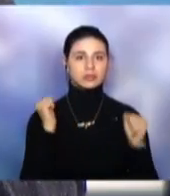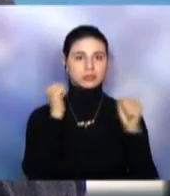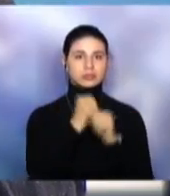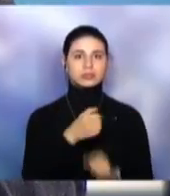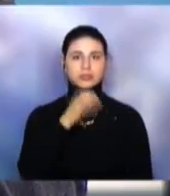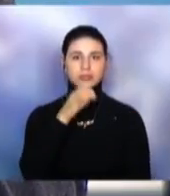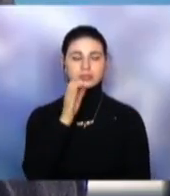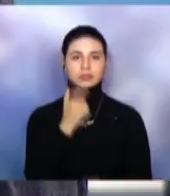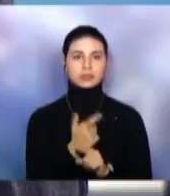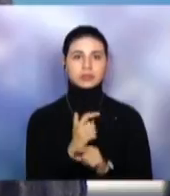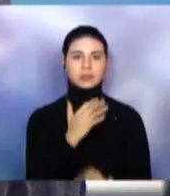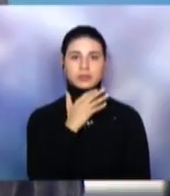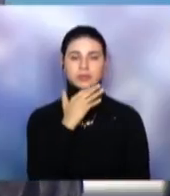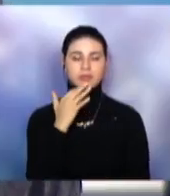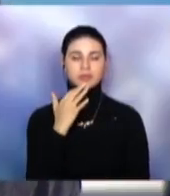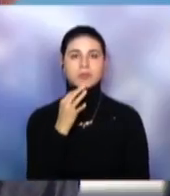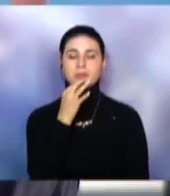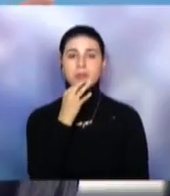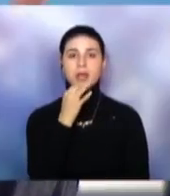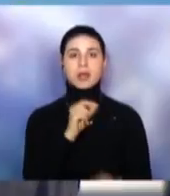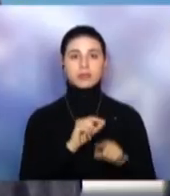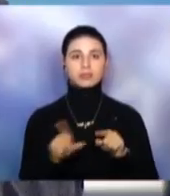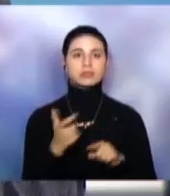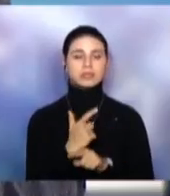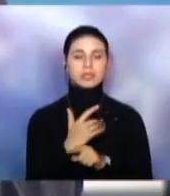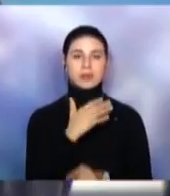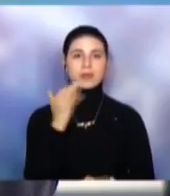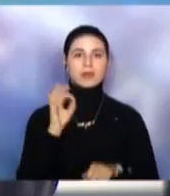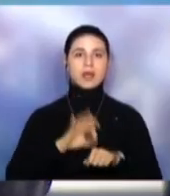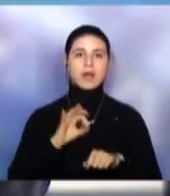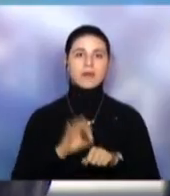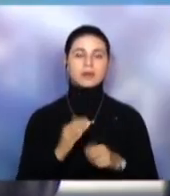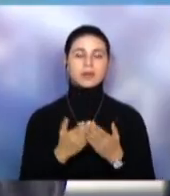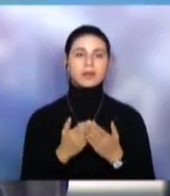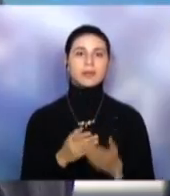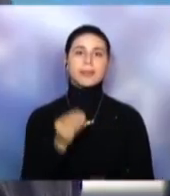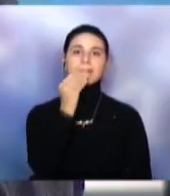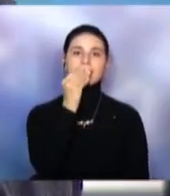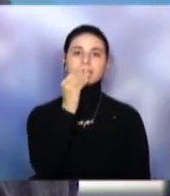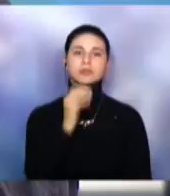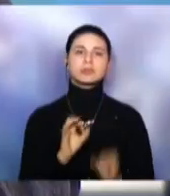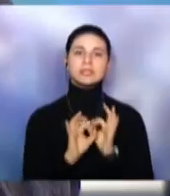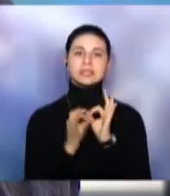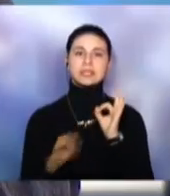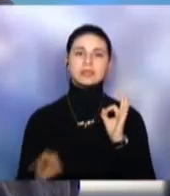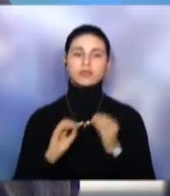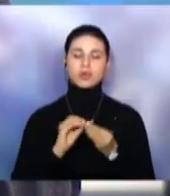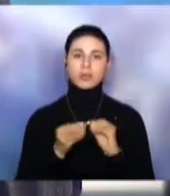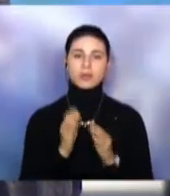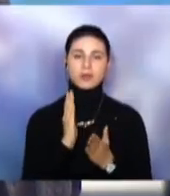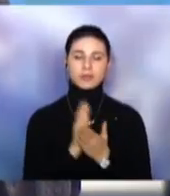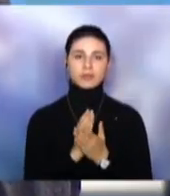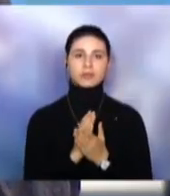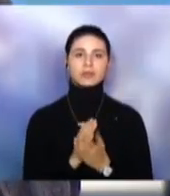გამოყენებამ, რასაც მოხდება უამრავი პათოლოგია დაწყებული, როგორც თქვენ ძანეთ, საჭმლის სისტემის